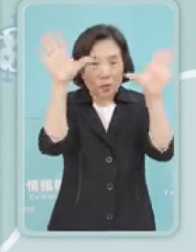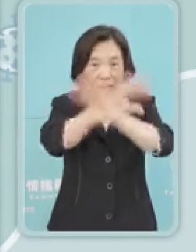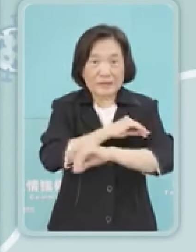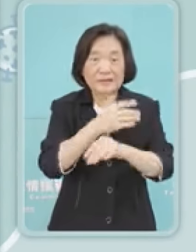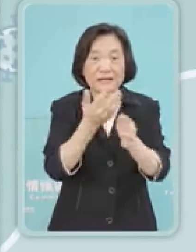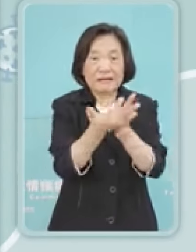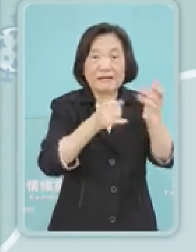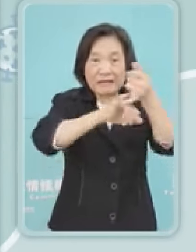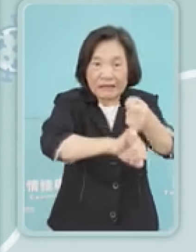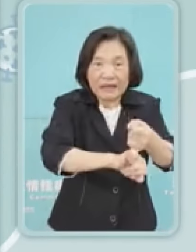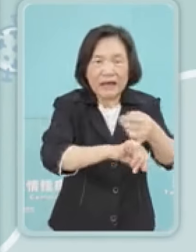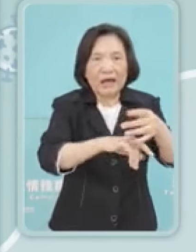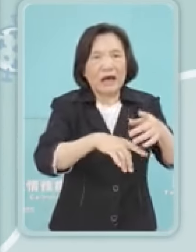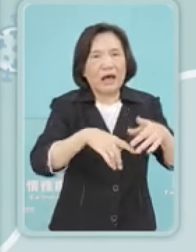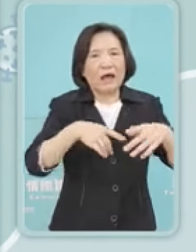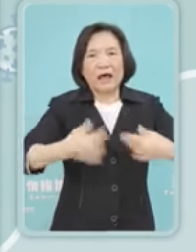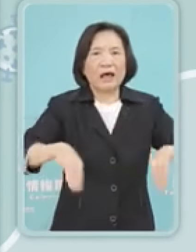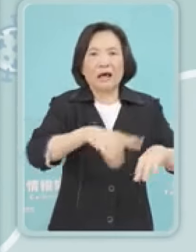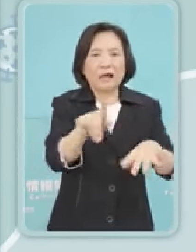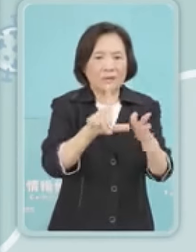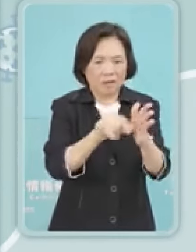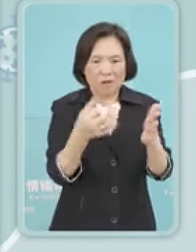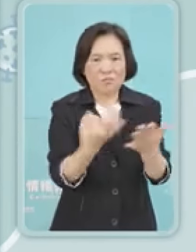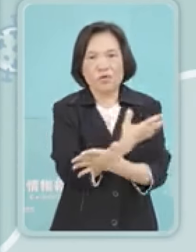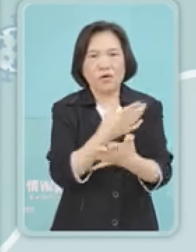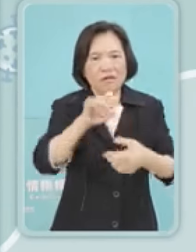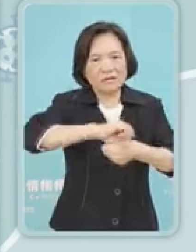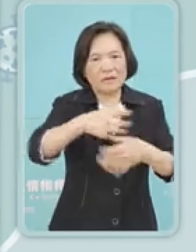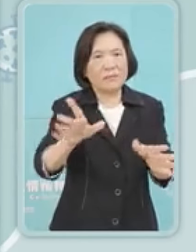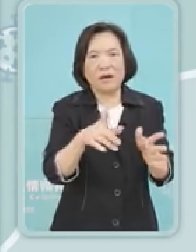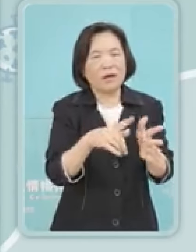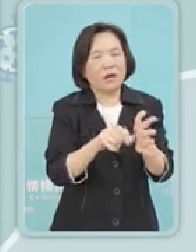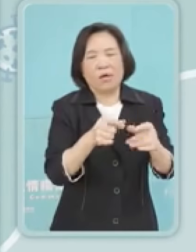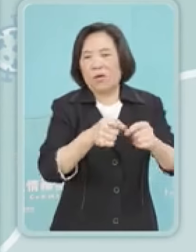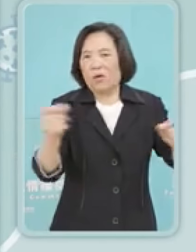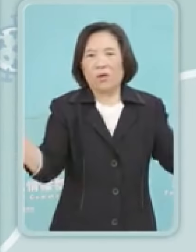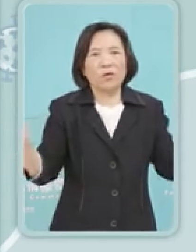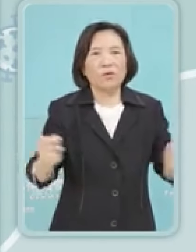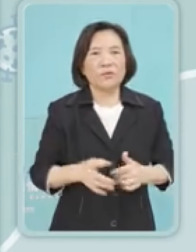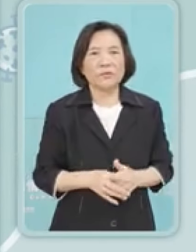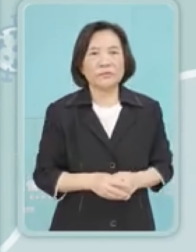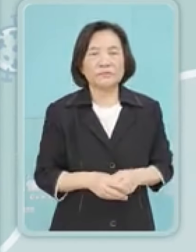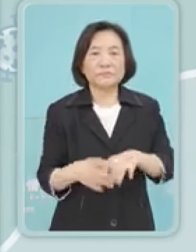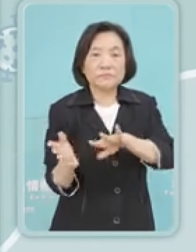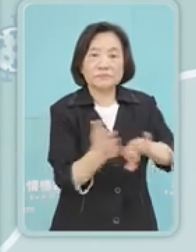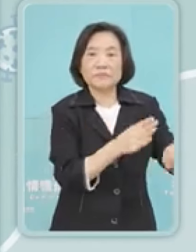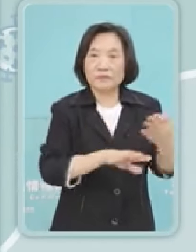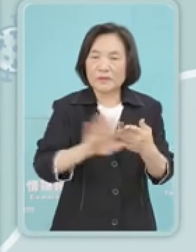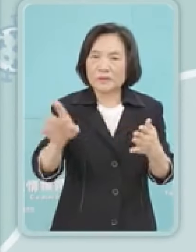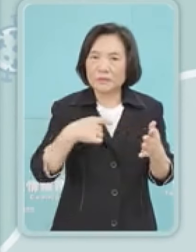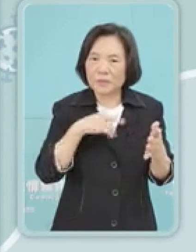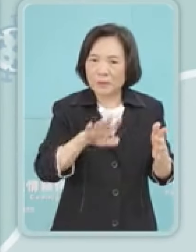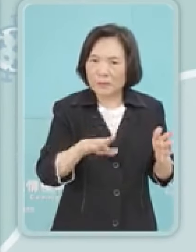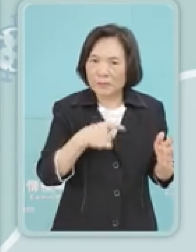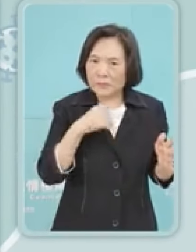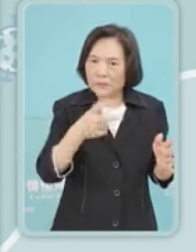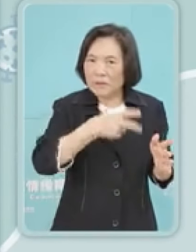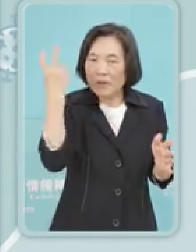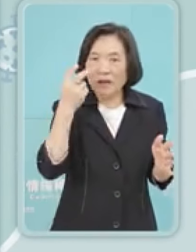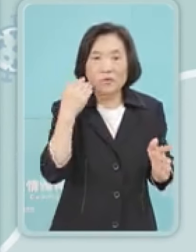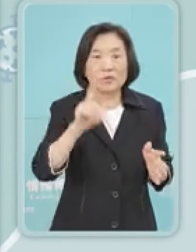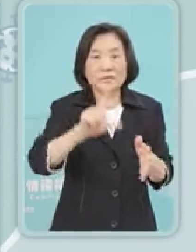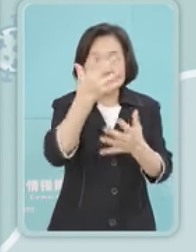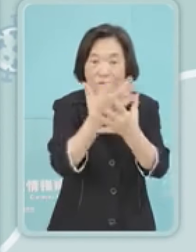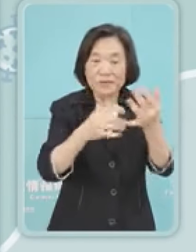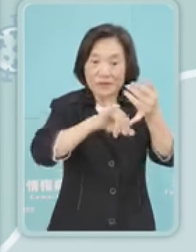登记到8点的话哈，他们整个加班时间就太长了。那另外我们后来发现哦，大部分会上网